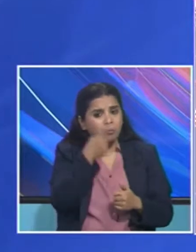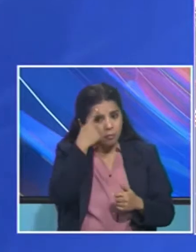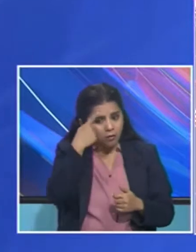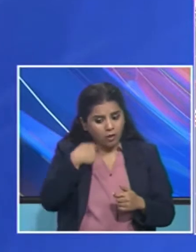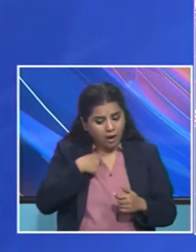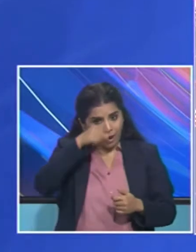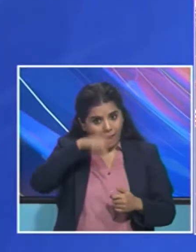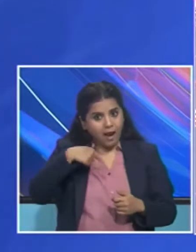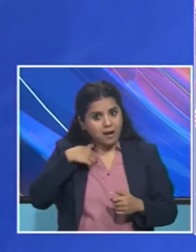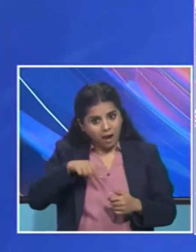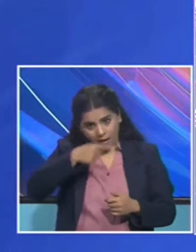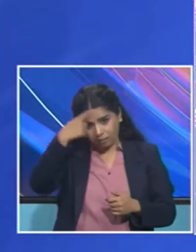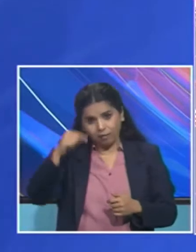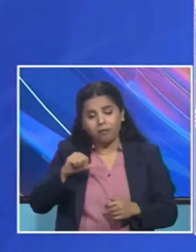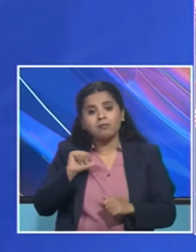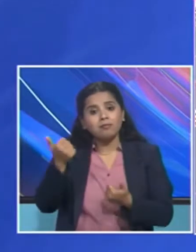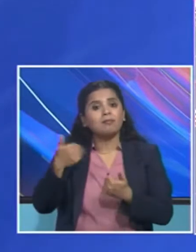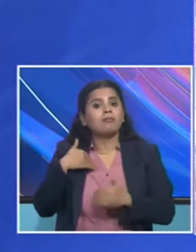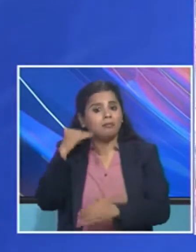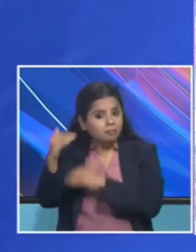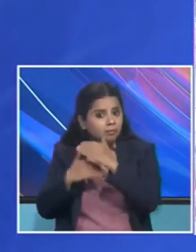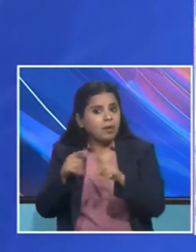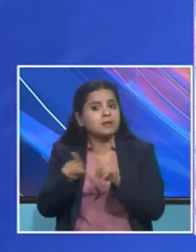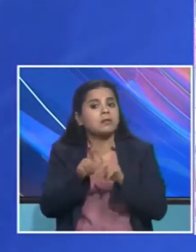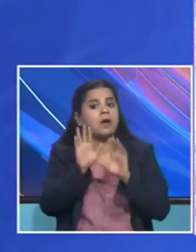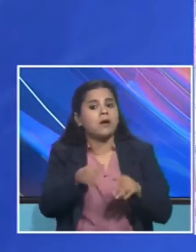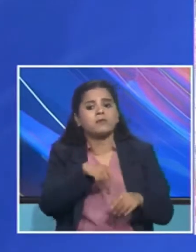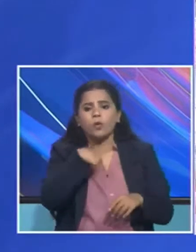भी भाग्य बनाते हैं।